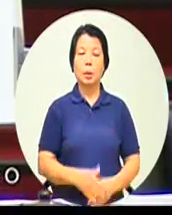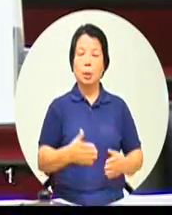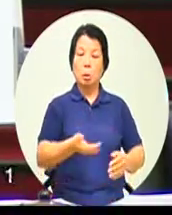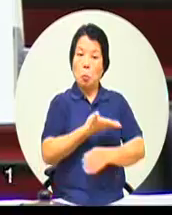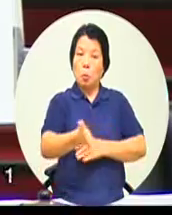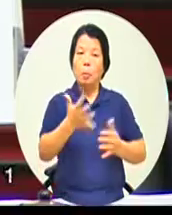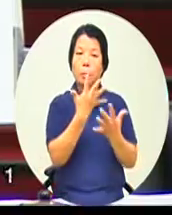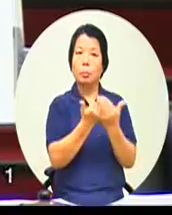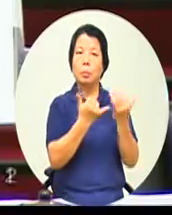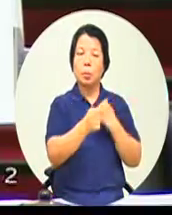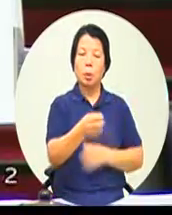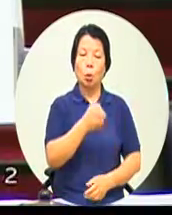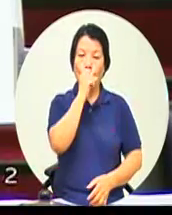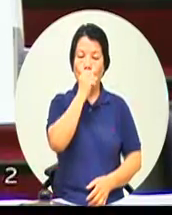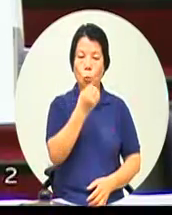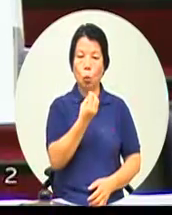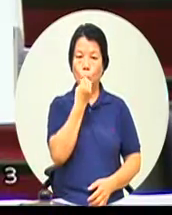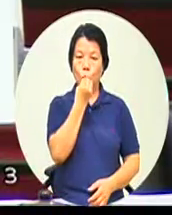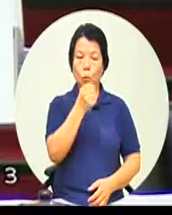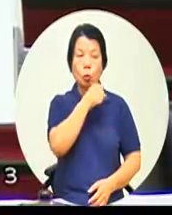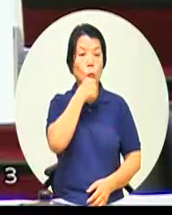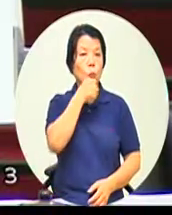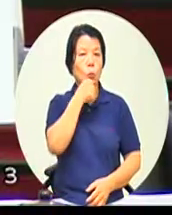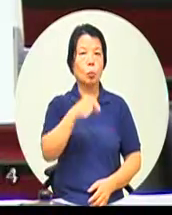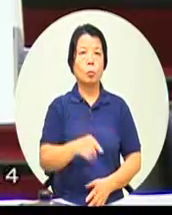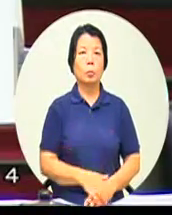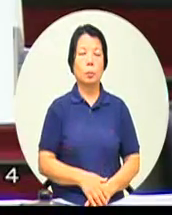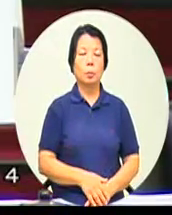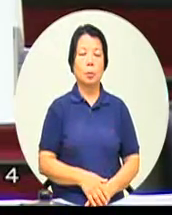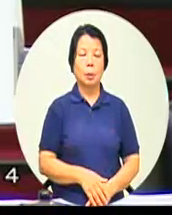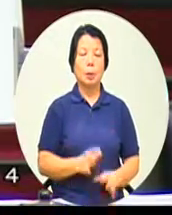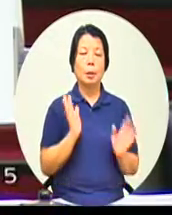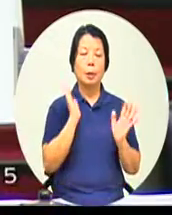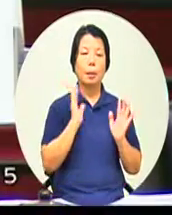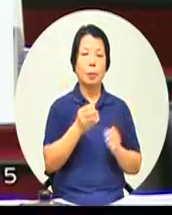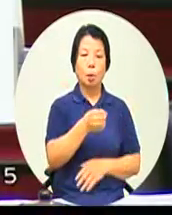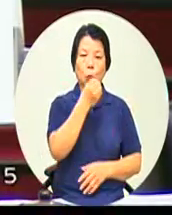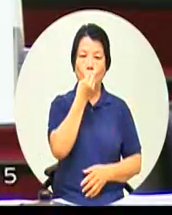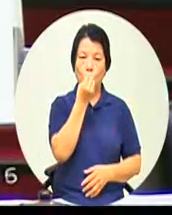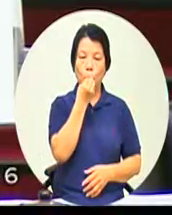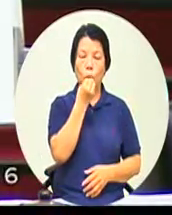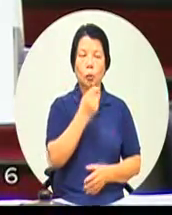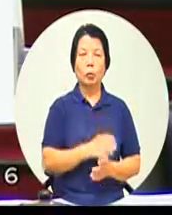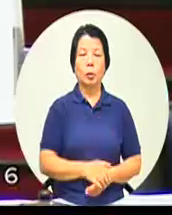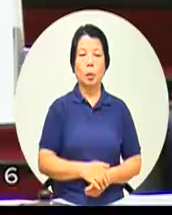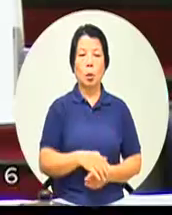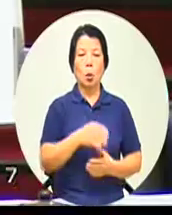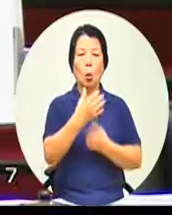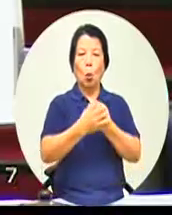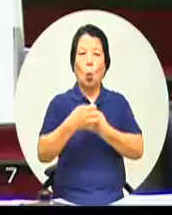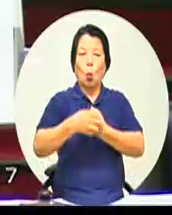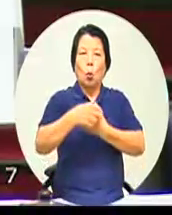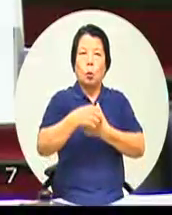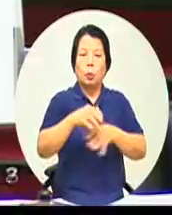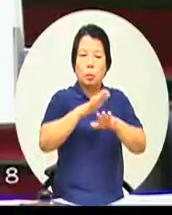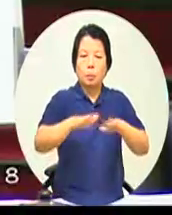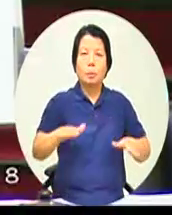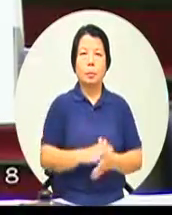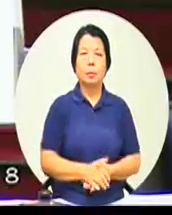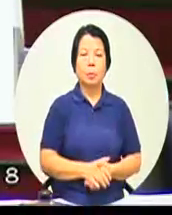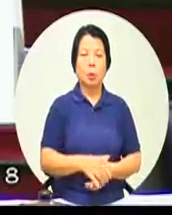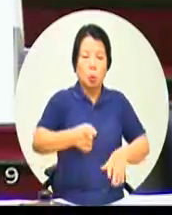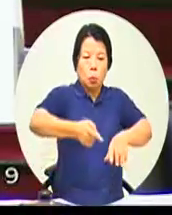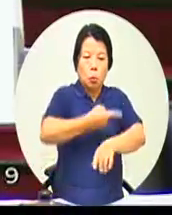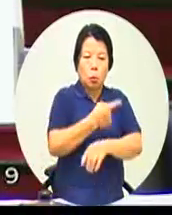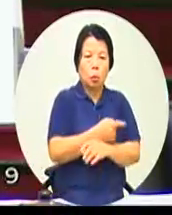那加卡应用的，没有给那加卡卫生的，主要为给那开始，这个食